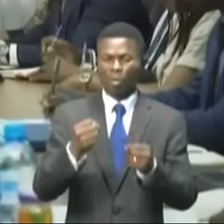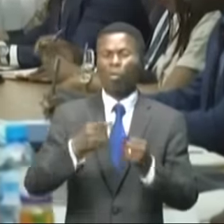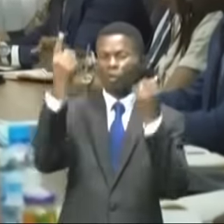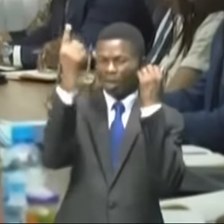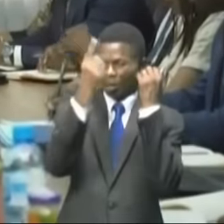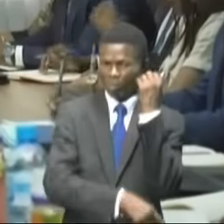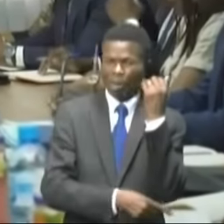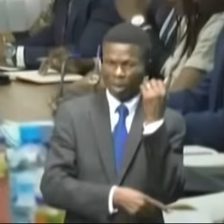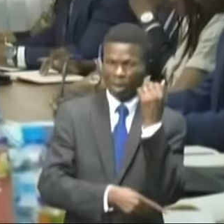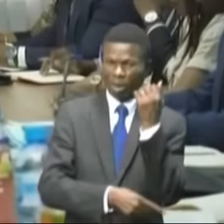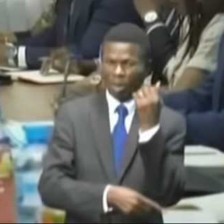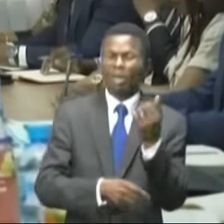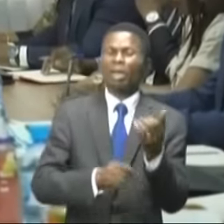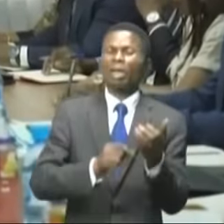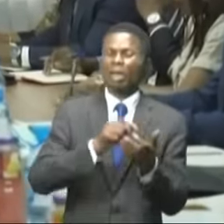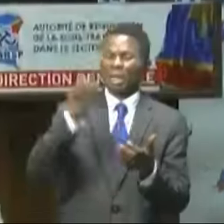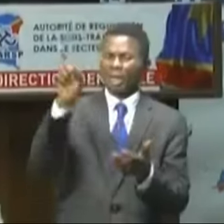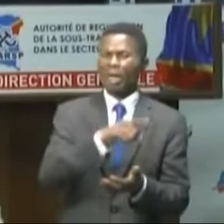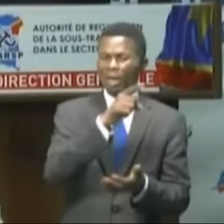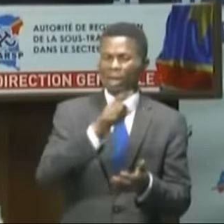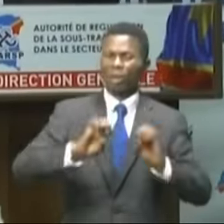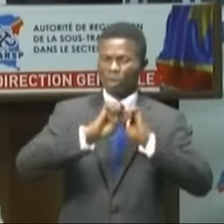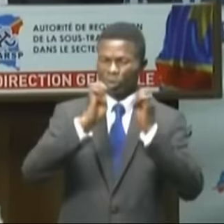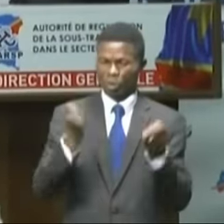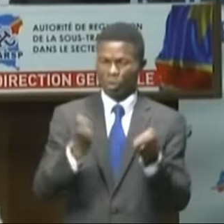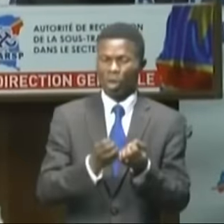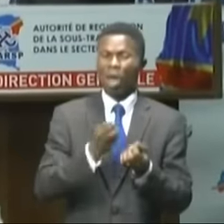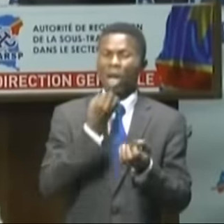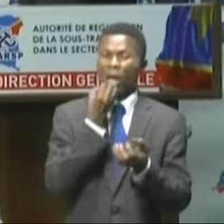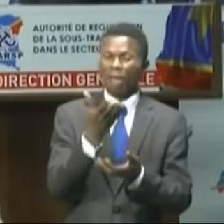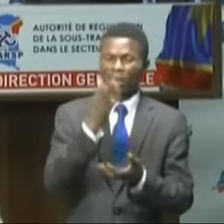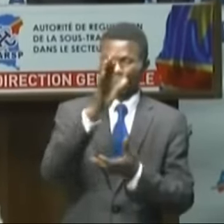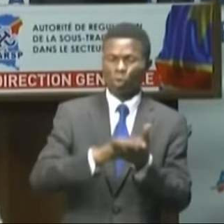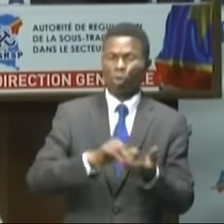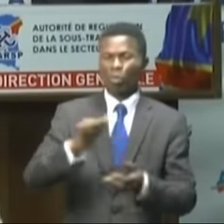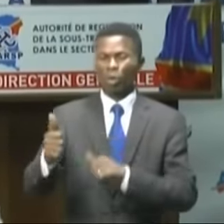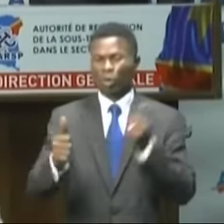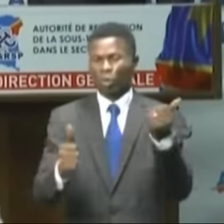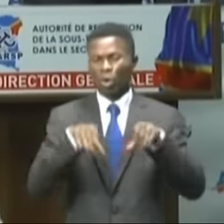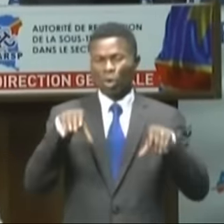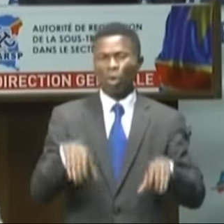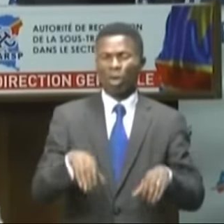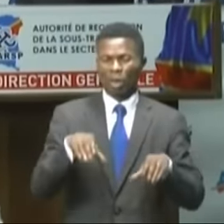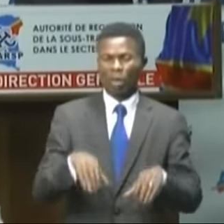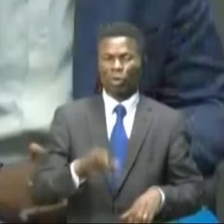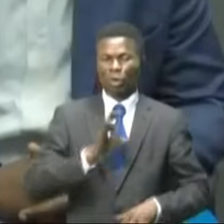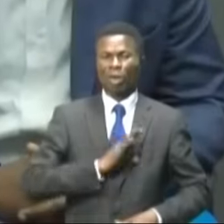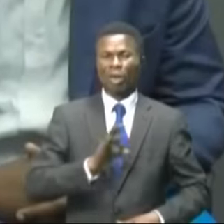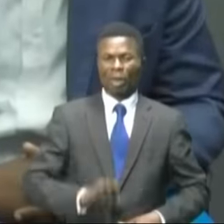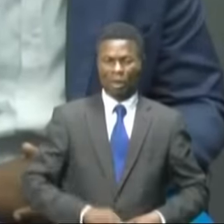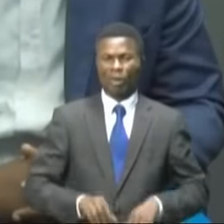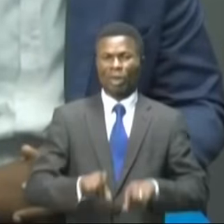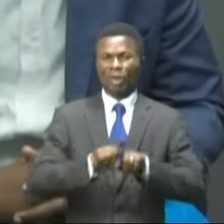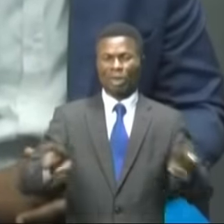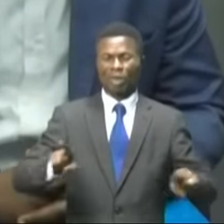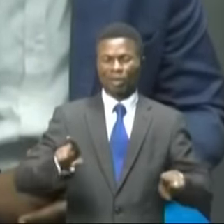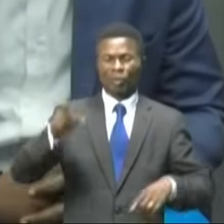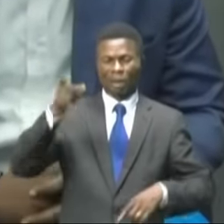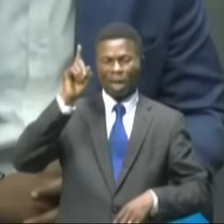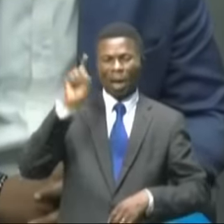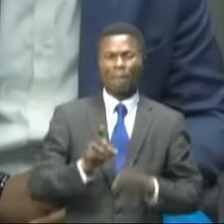sanctionner. Et cela doit servir d'exemple aux autres que le Congo de Félix Tshisekedi veut